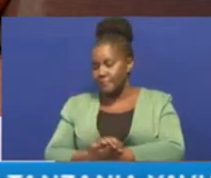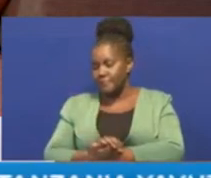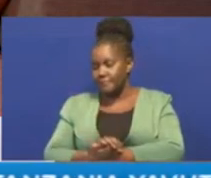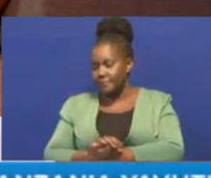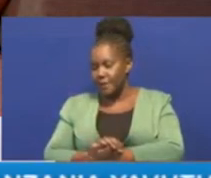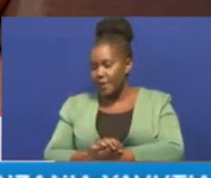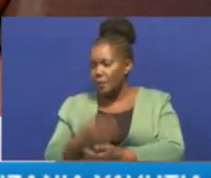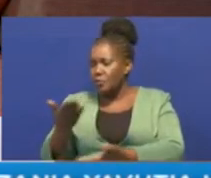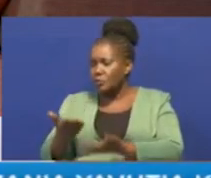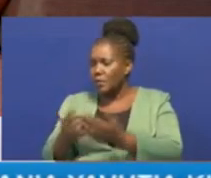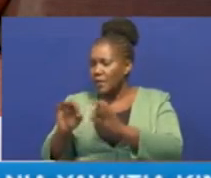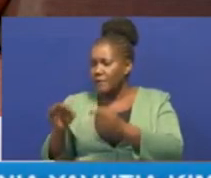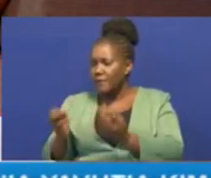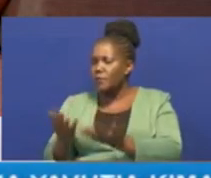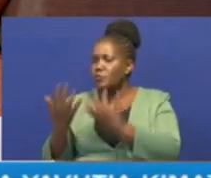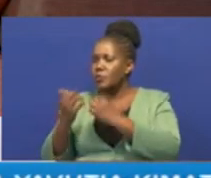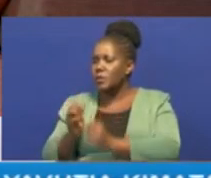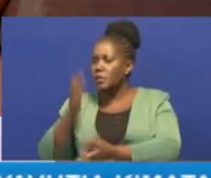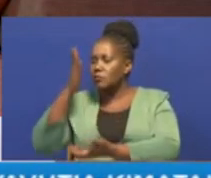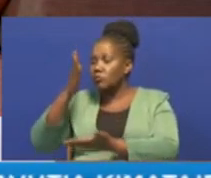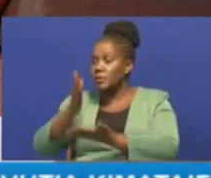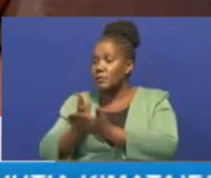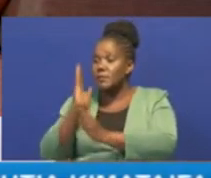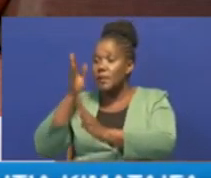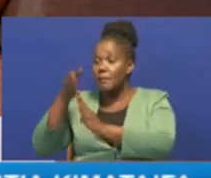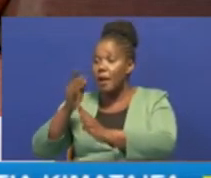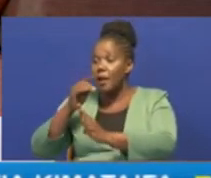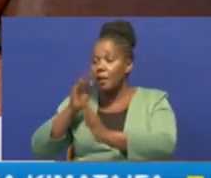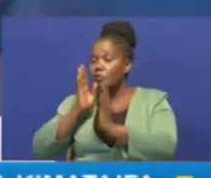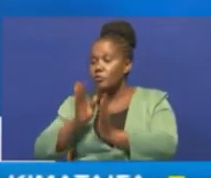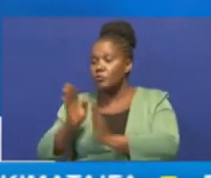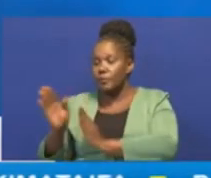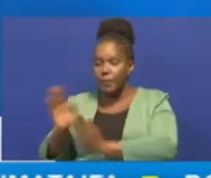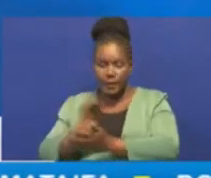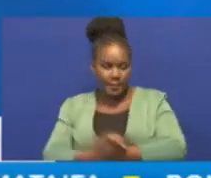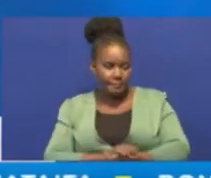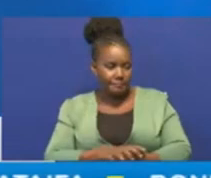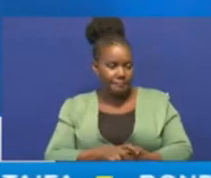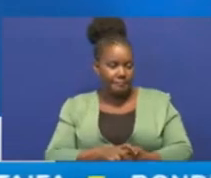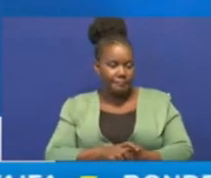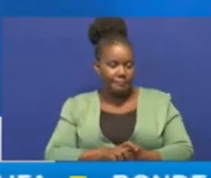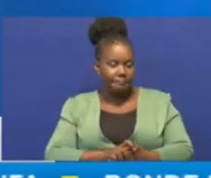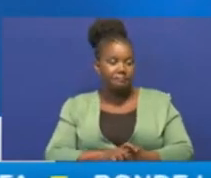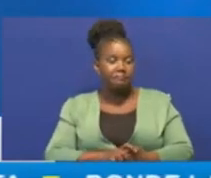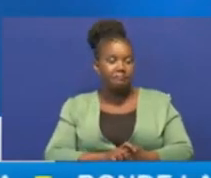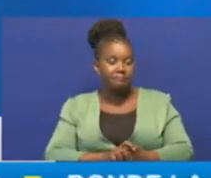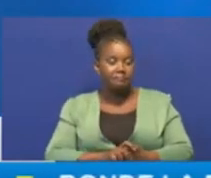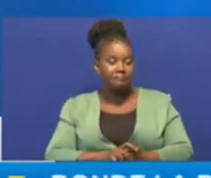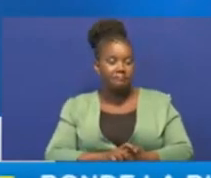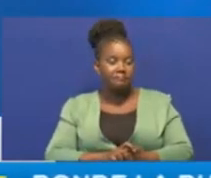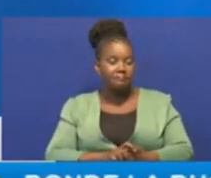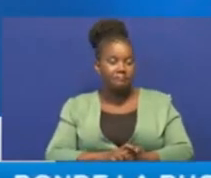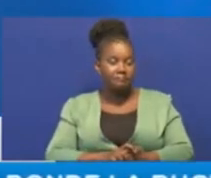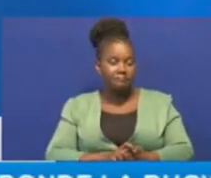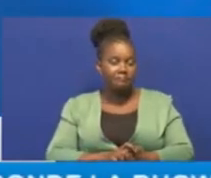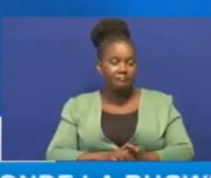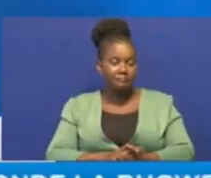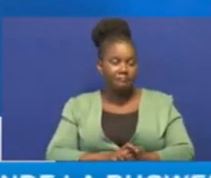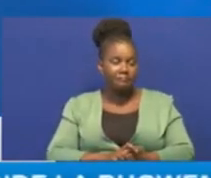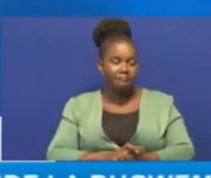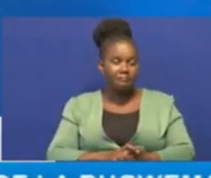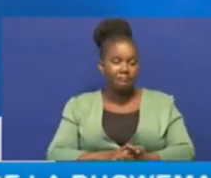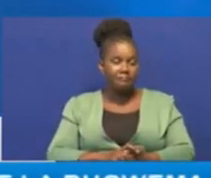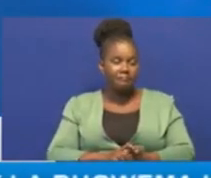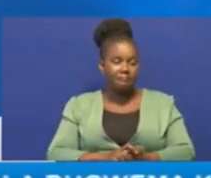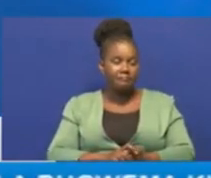yale anayotazamia. Okay. Afanye mtu huyo, mtu kwanza aangalie new history ni nzuri huo